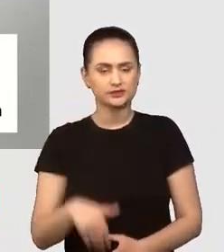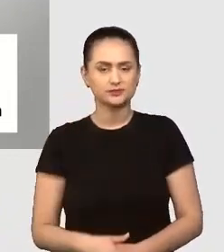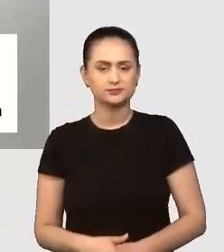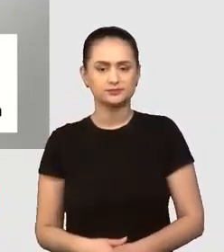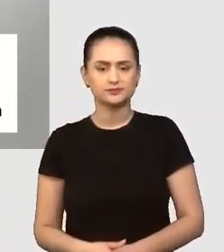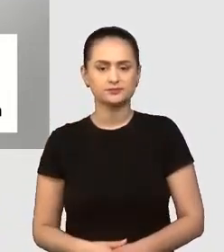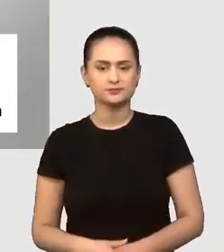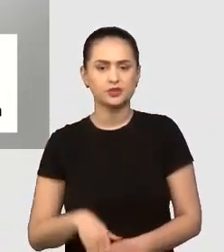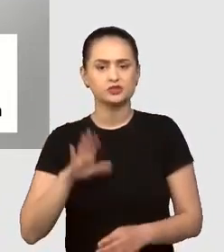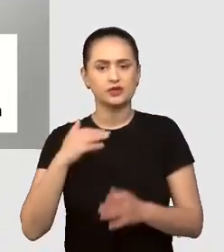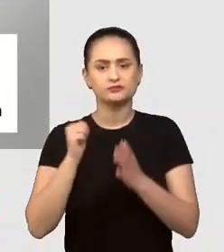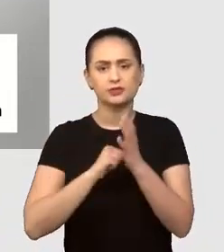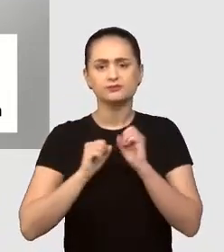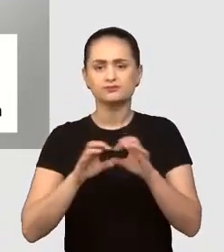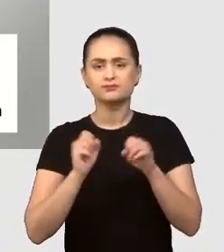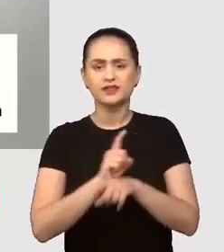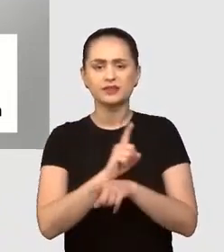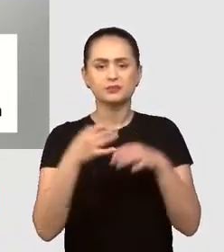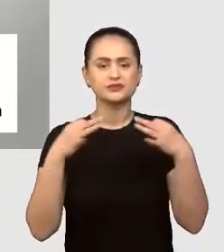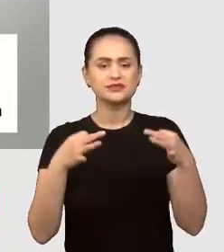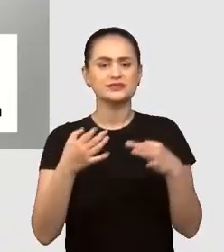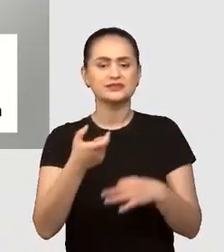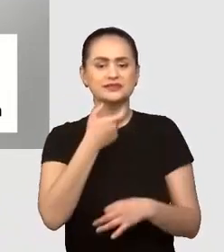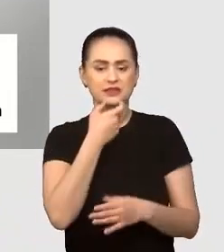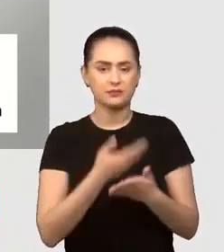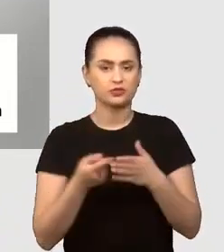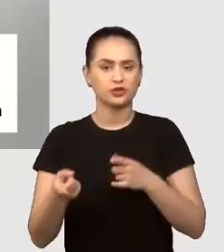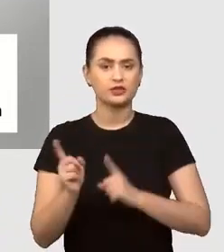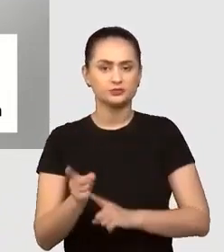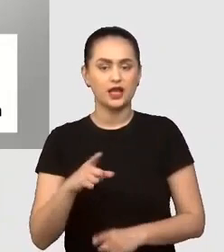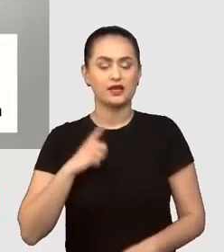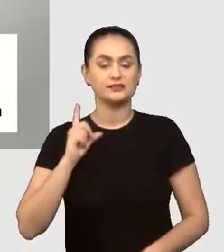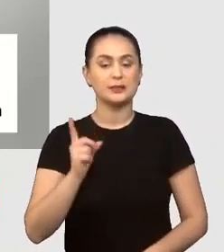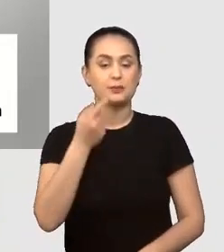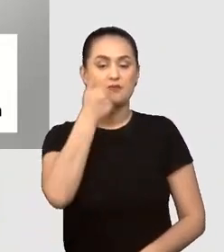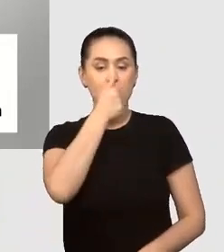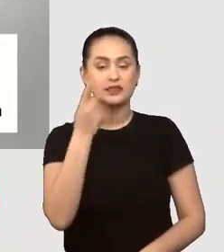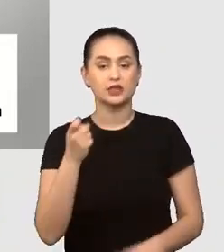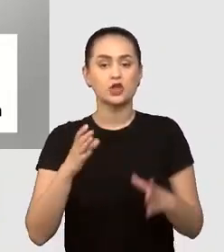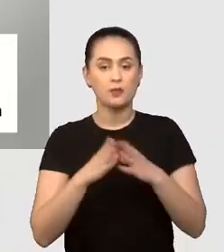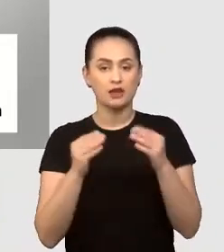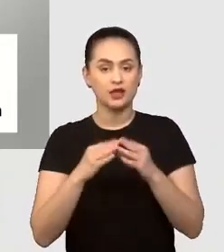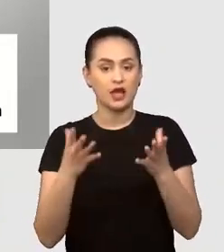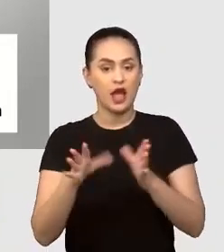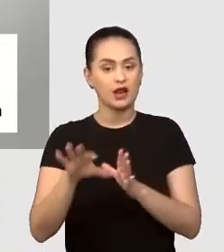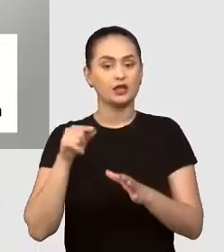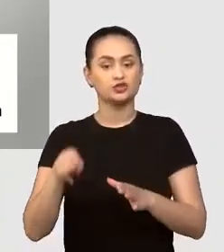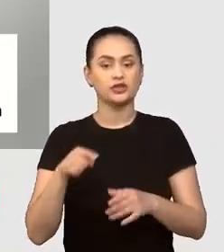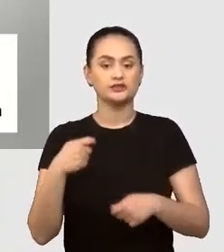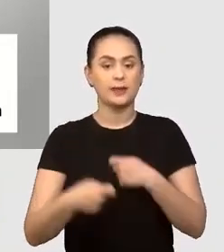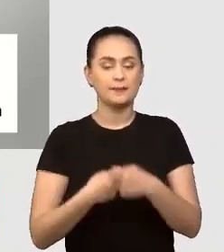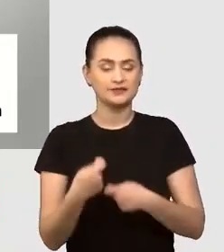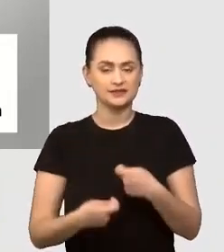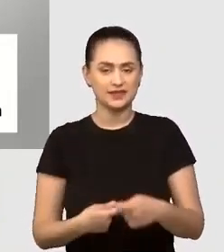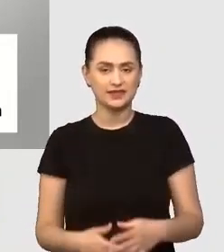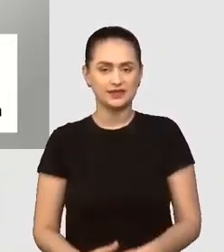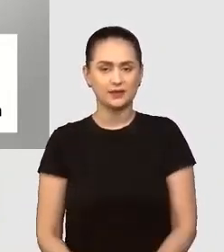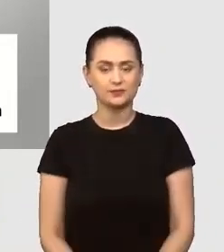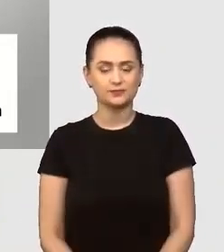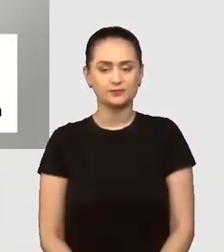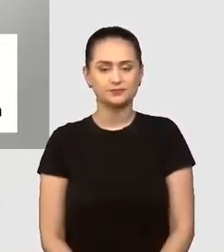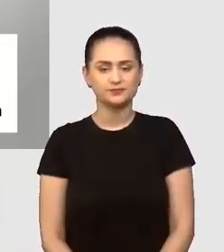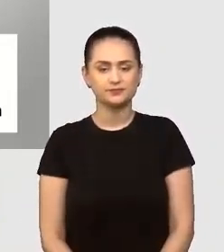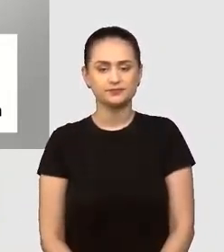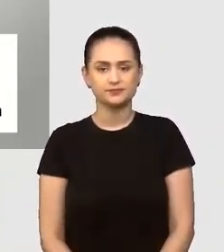această alegere, să fie jurnalist, și a fost corespondent de război timp de 10 ani. E prima femeie din România care a ales această